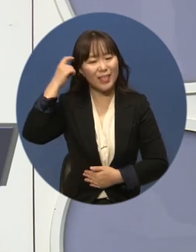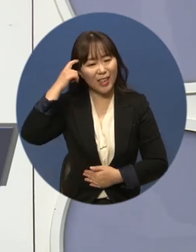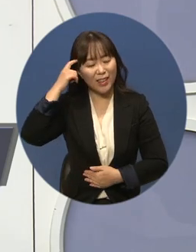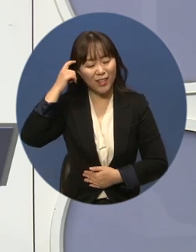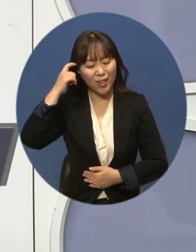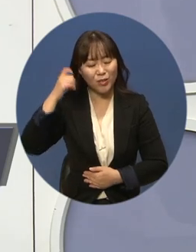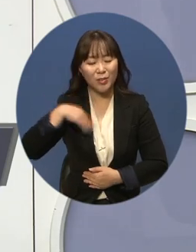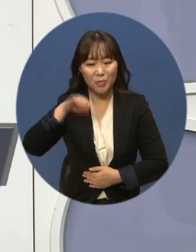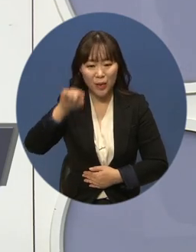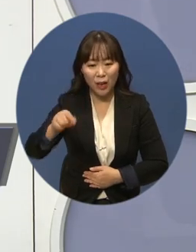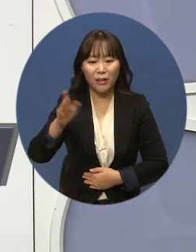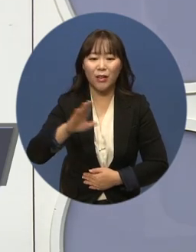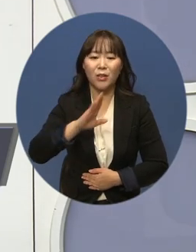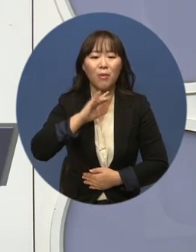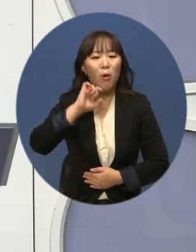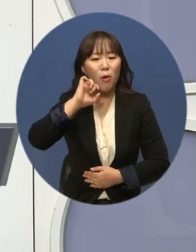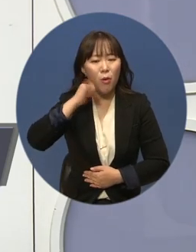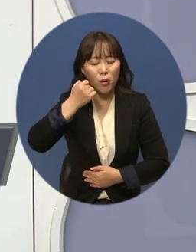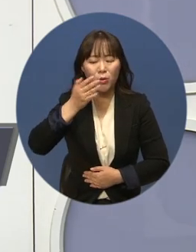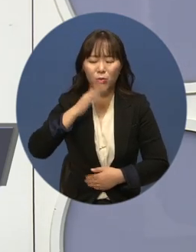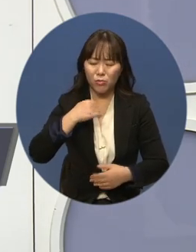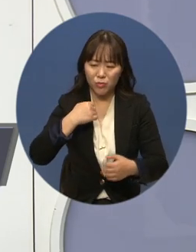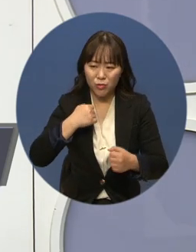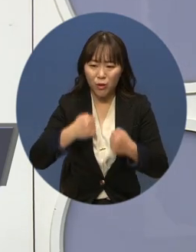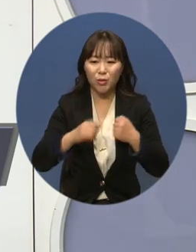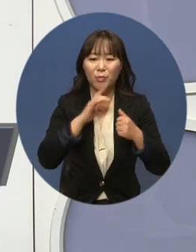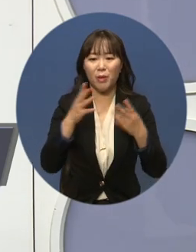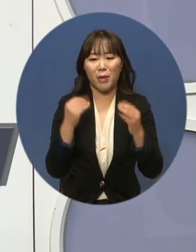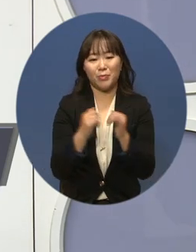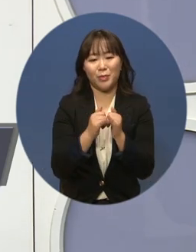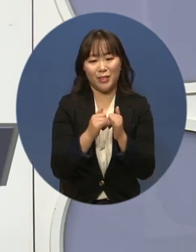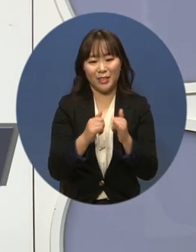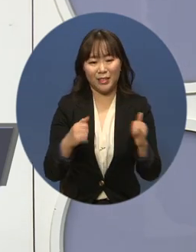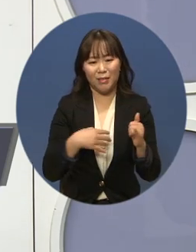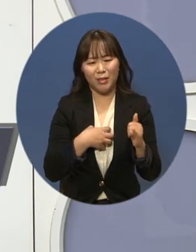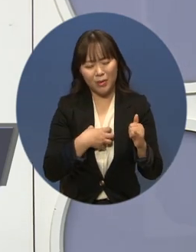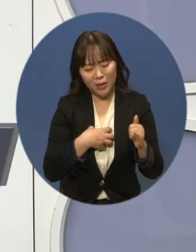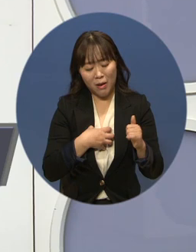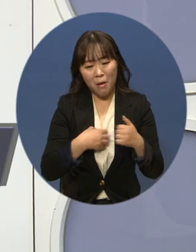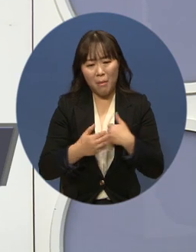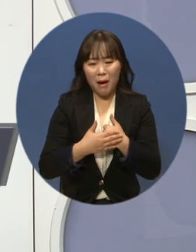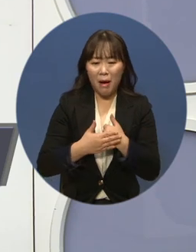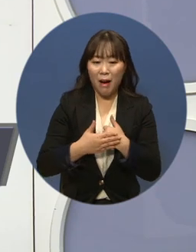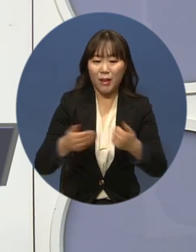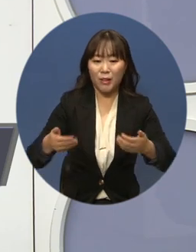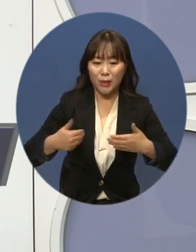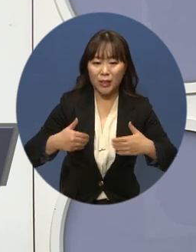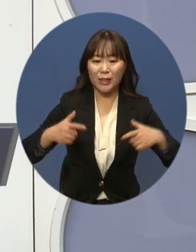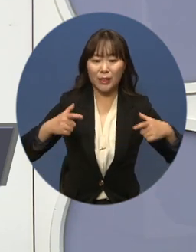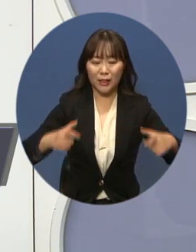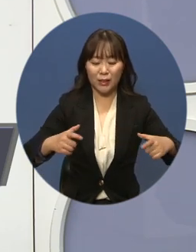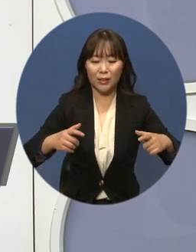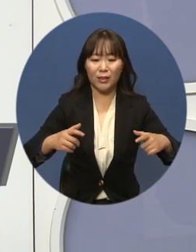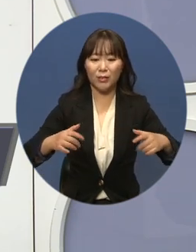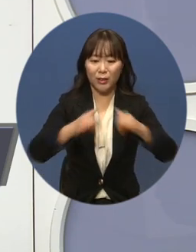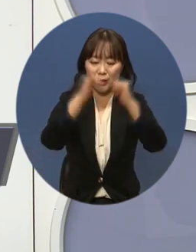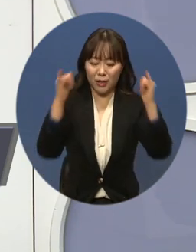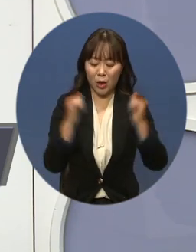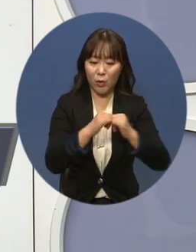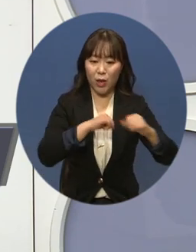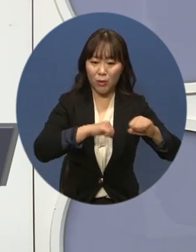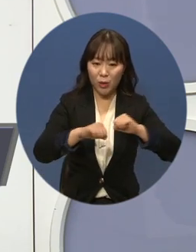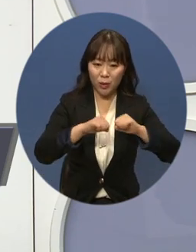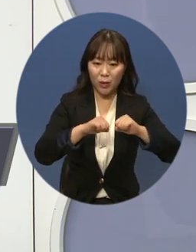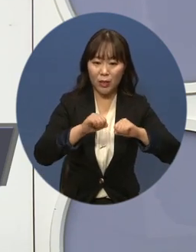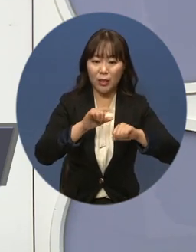갔는데 정말 어려운 가운데서도 많은 분들께서 염려하고 서운해 주셔가지고 제가 이제